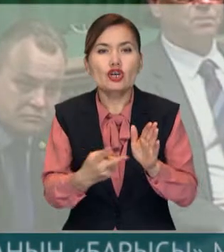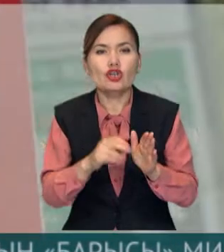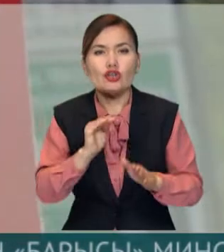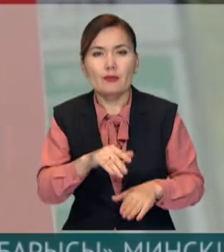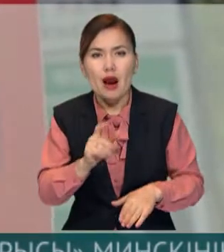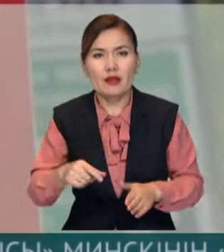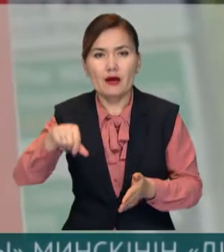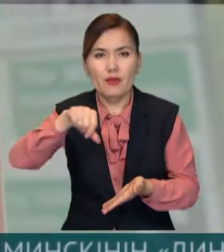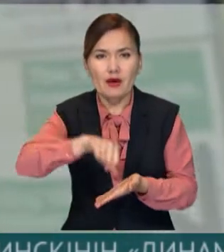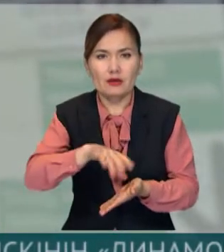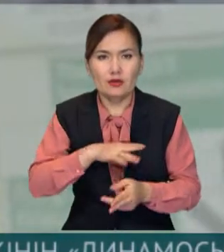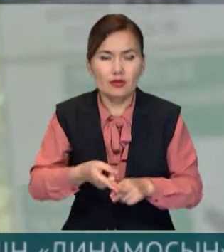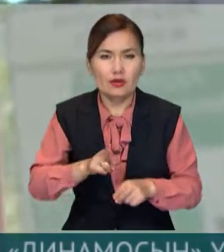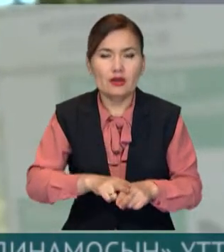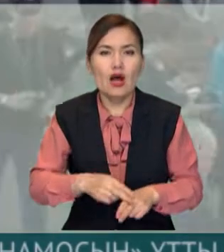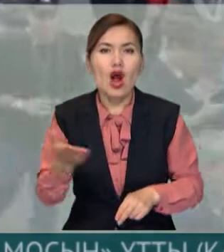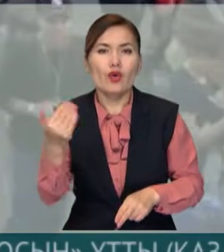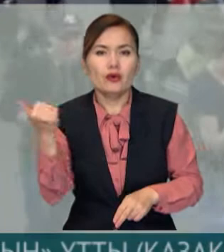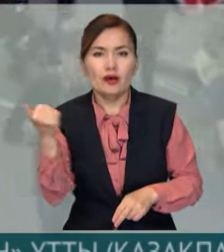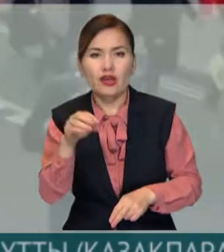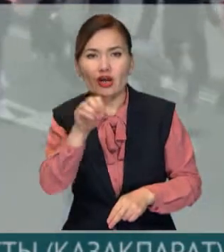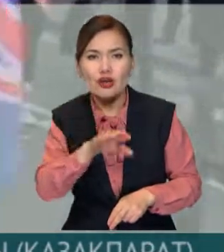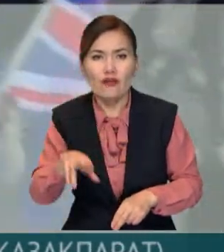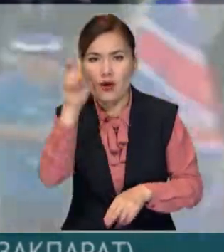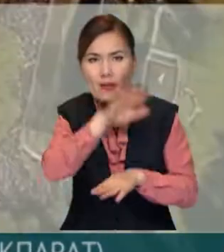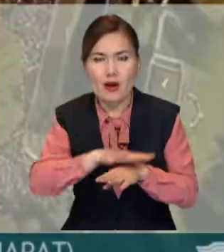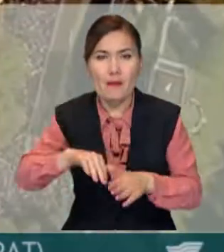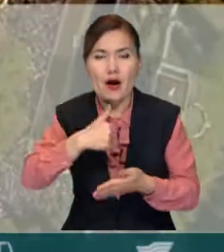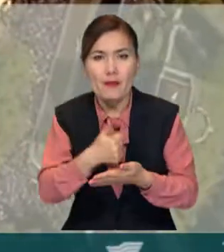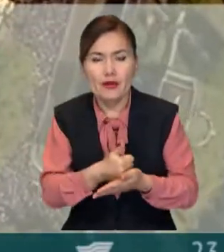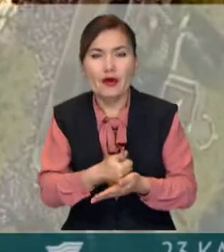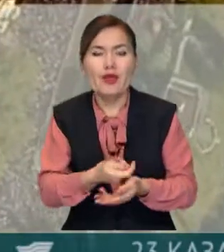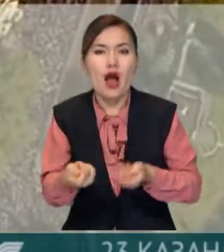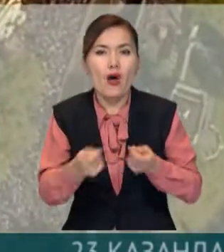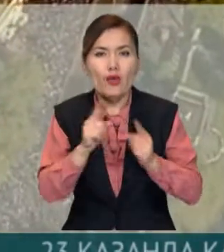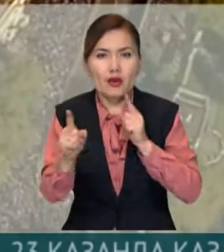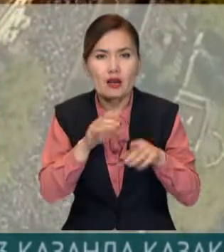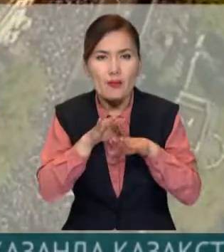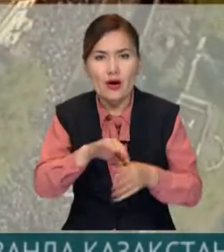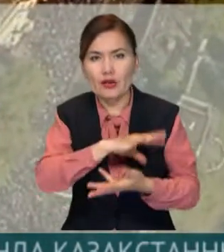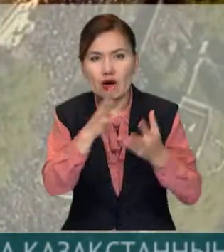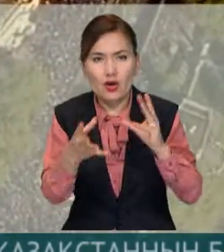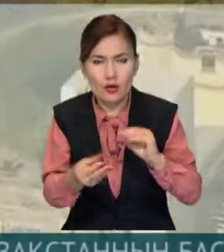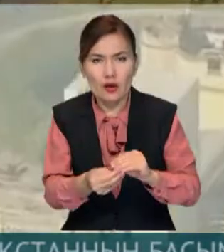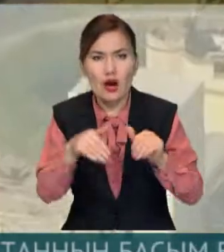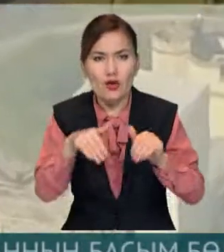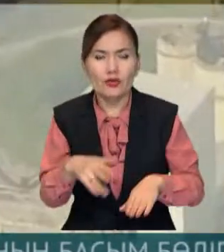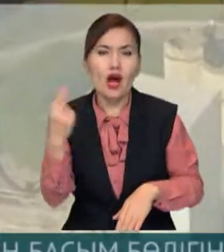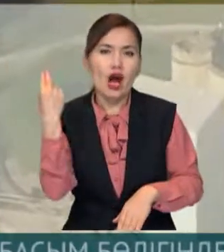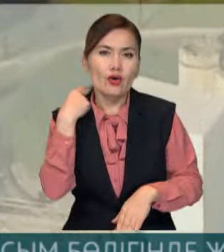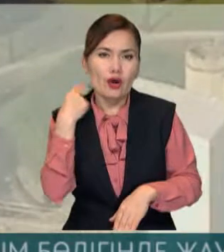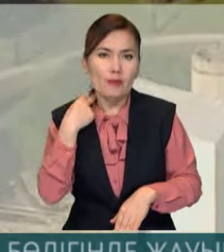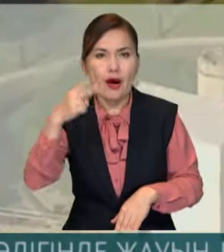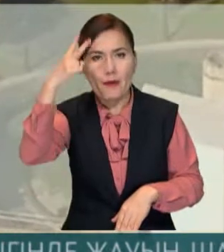мыңға жуық адам қатысқан. Ал өткен аптада Еуропа елдерінің басшылары арасында өткен саммит қорытындысы бойынша Лондон мен